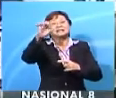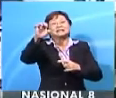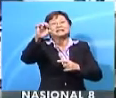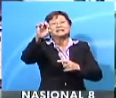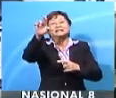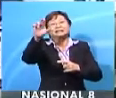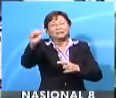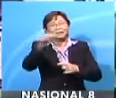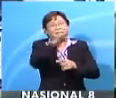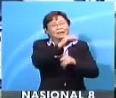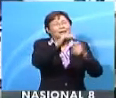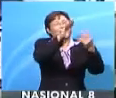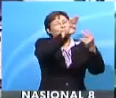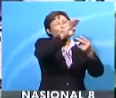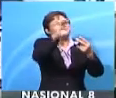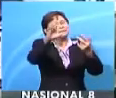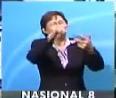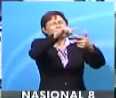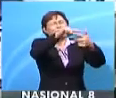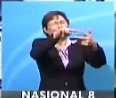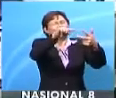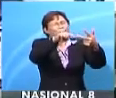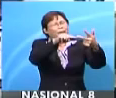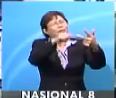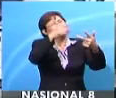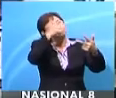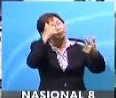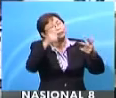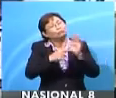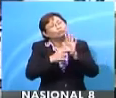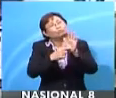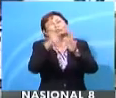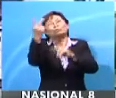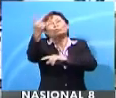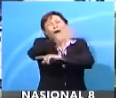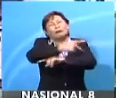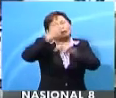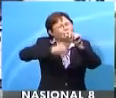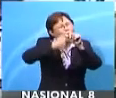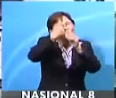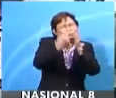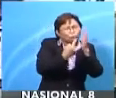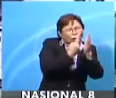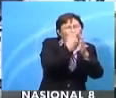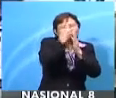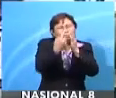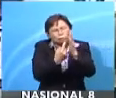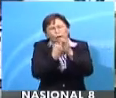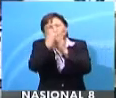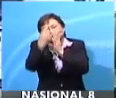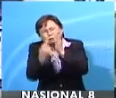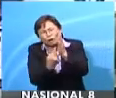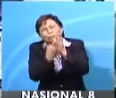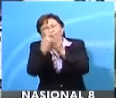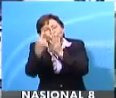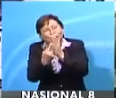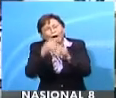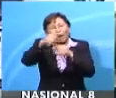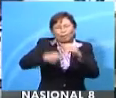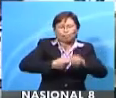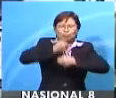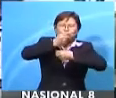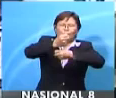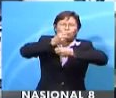kepada BBC kerana telah menunjukkan selama 2 hari setiap jam, iaitu